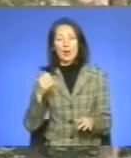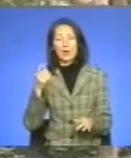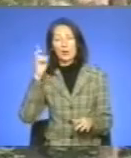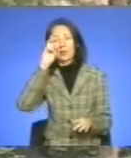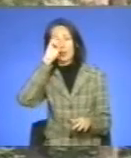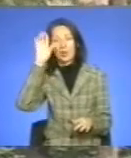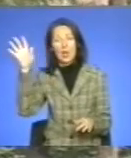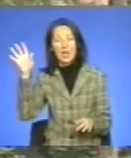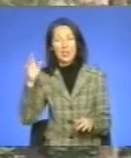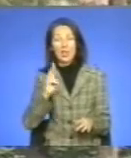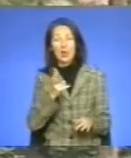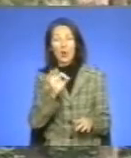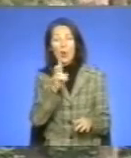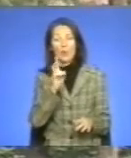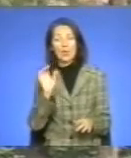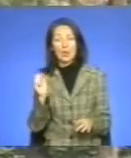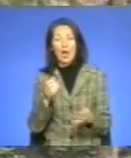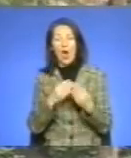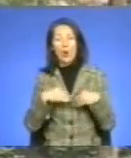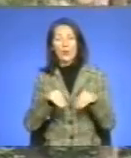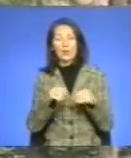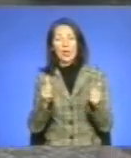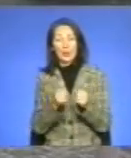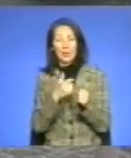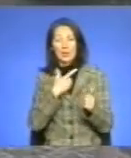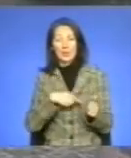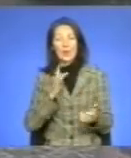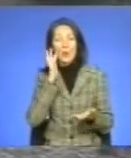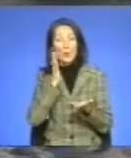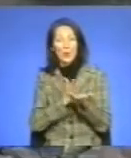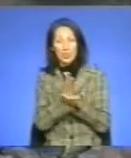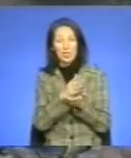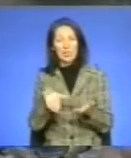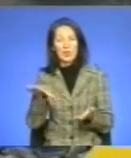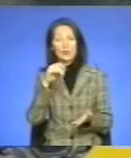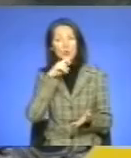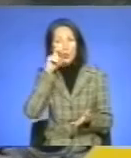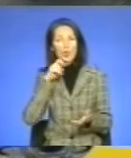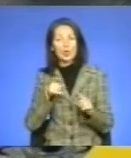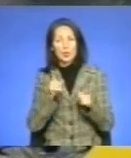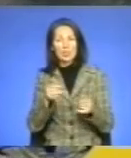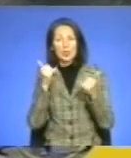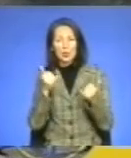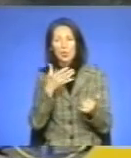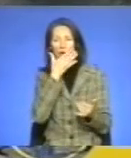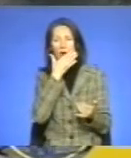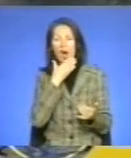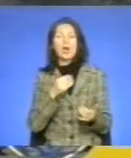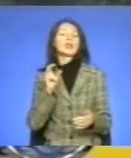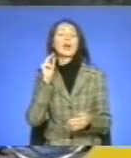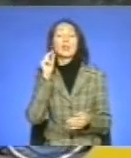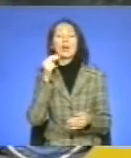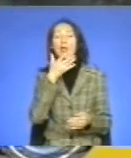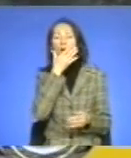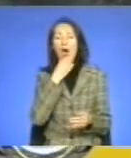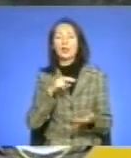що об'єднає навколо себе і політиків, і всю Україну. Дійсно, сьогодні гарна дата, гарна